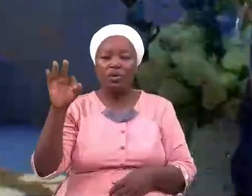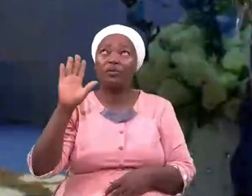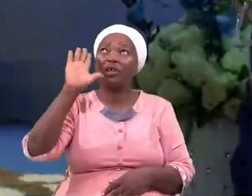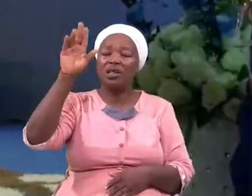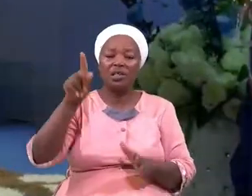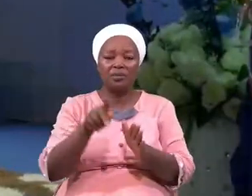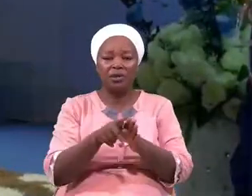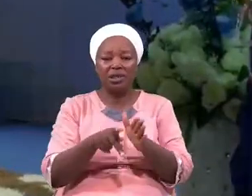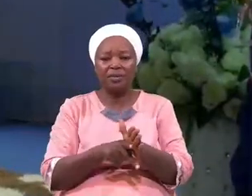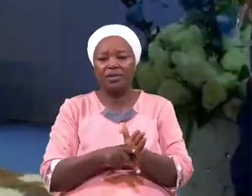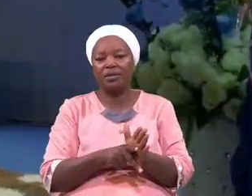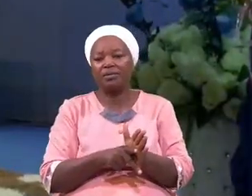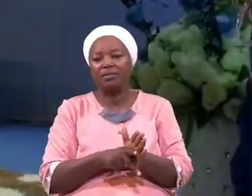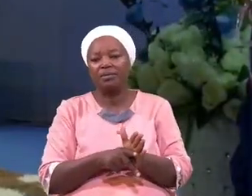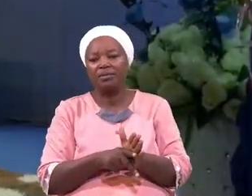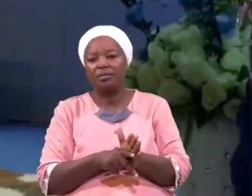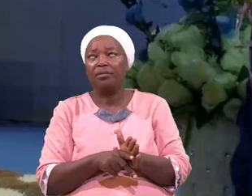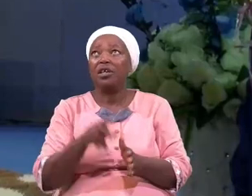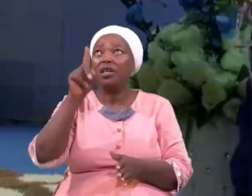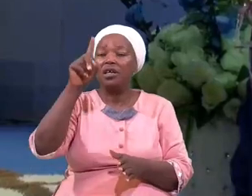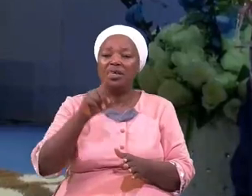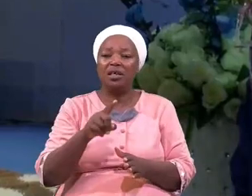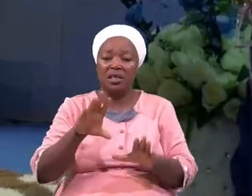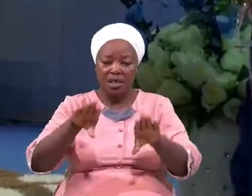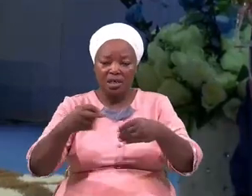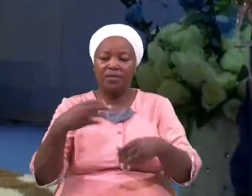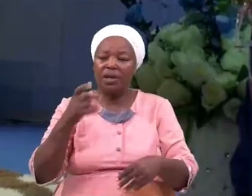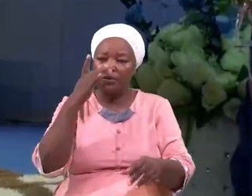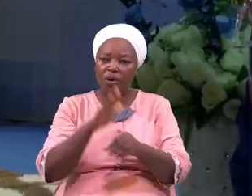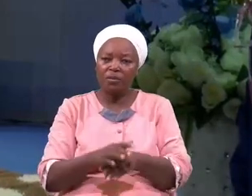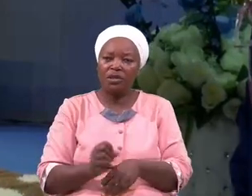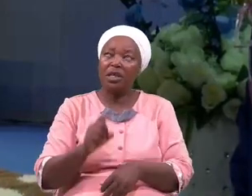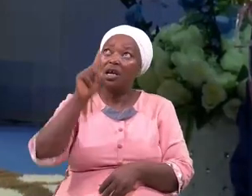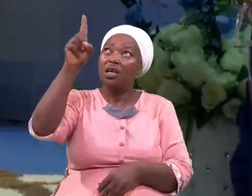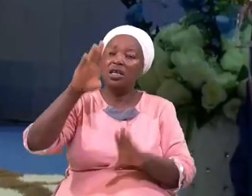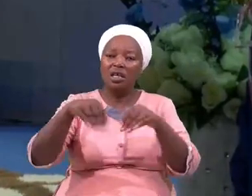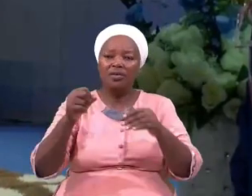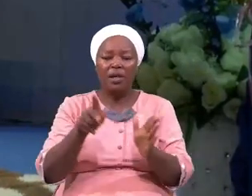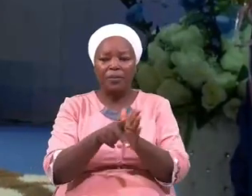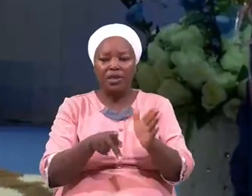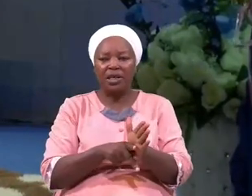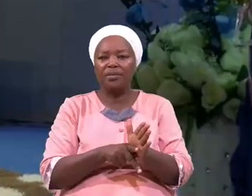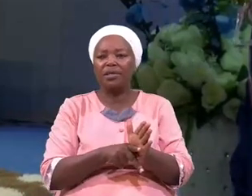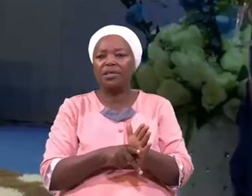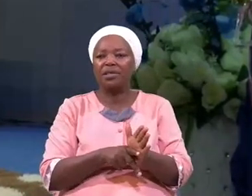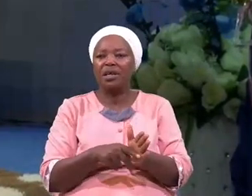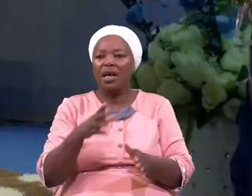L'obéissance à son précepte. Il donne la promesse. Il donne le